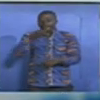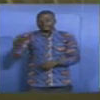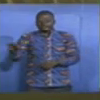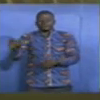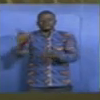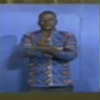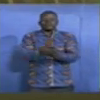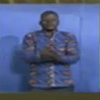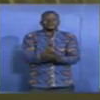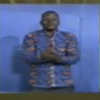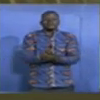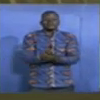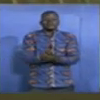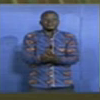Zongo.